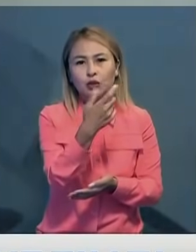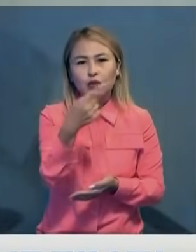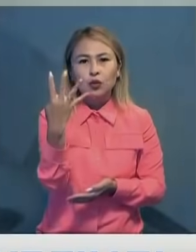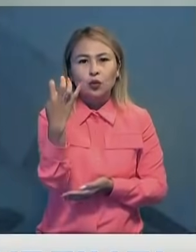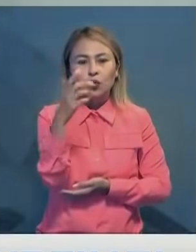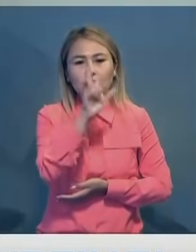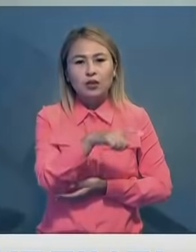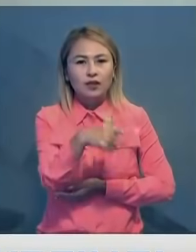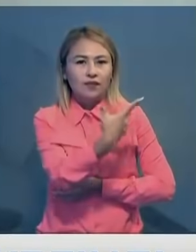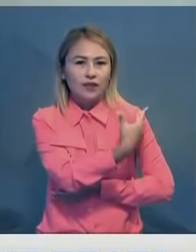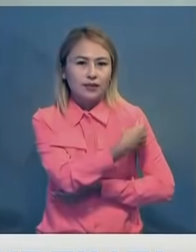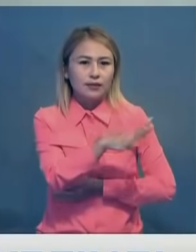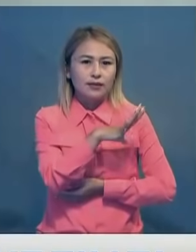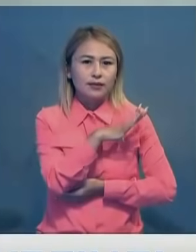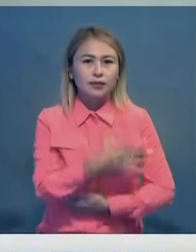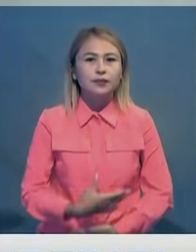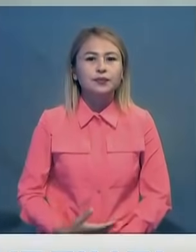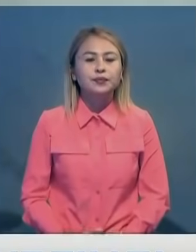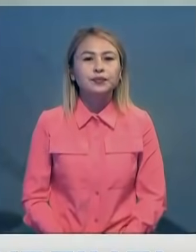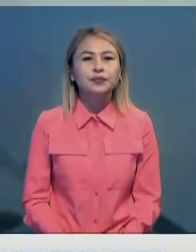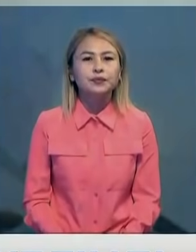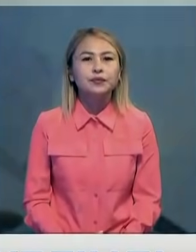кемі 300-400 адам вакцина салдырады.